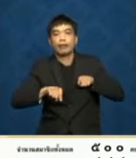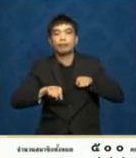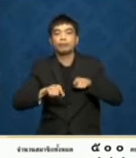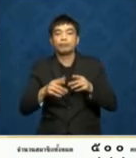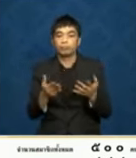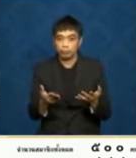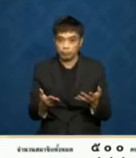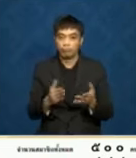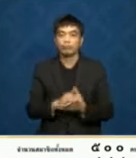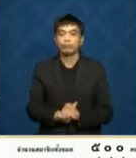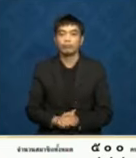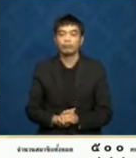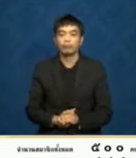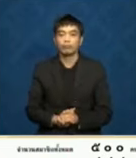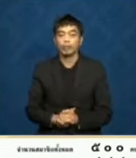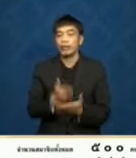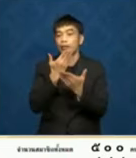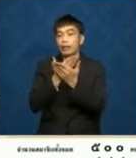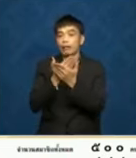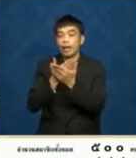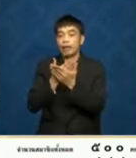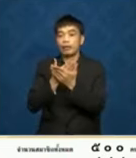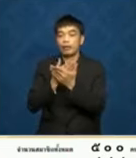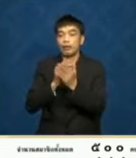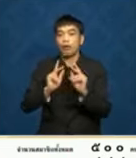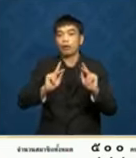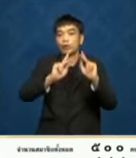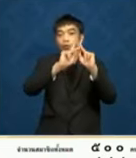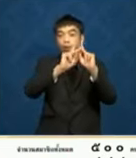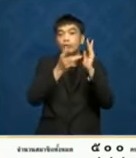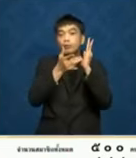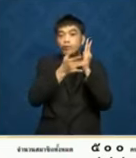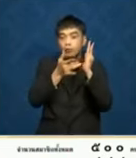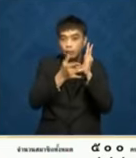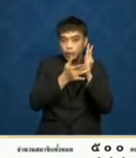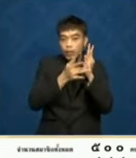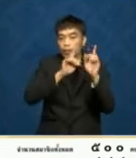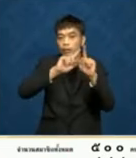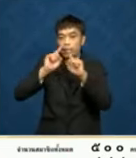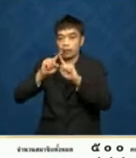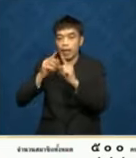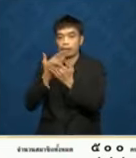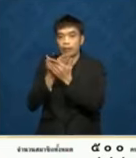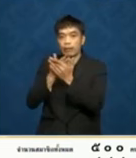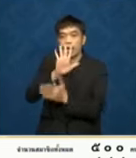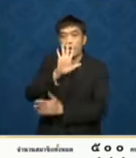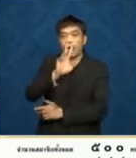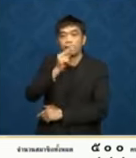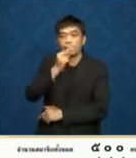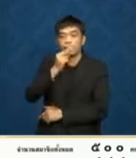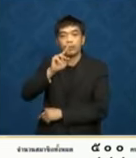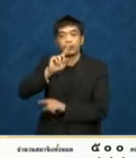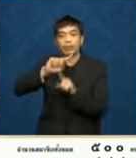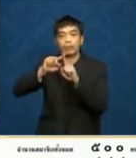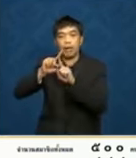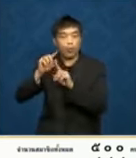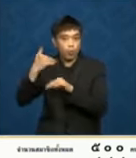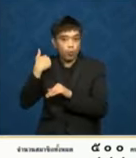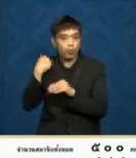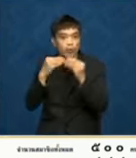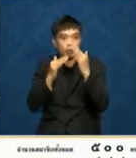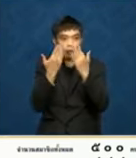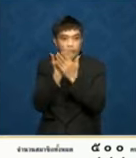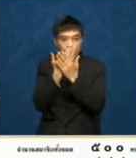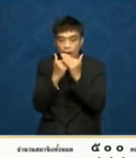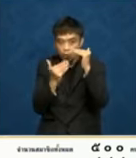ถมาฐาสครั ถึแ้วพมาณ์ open digital infoจะเพิ่มข้นจากมา ปมาณ 5,000 ล้านนจนมาแตกเกิบบหมื่นล้าน ในรบ 7 ปีแต่นี่ไมใช่